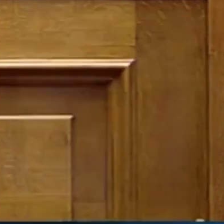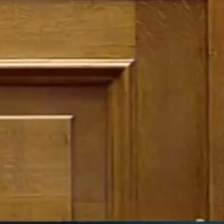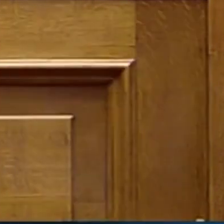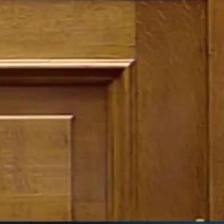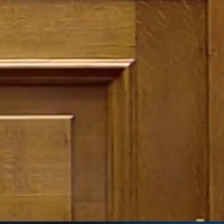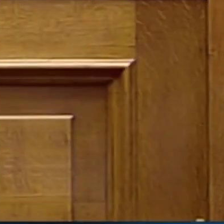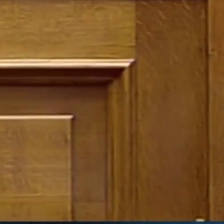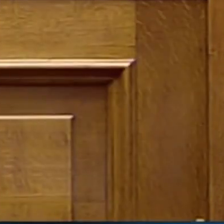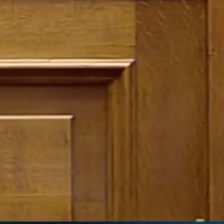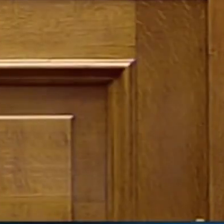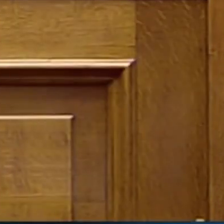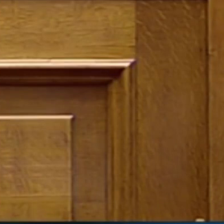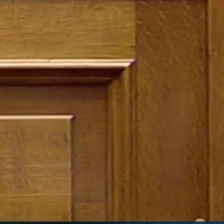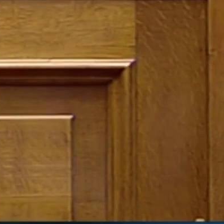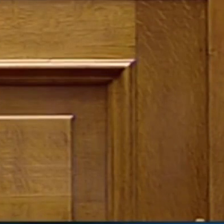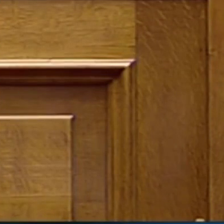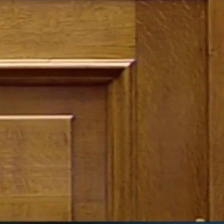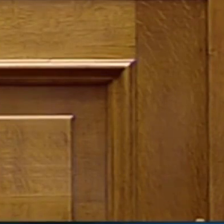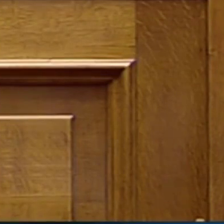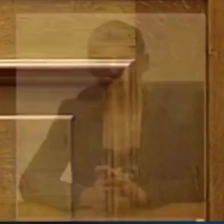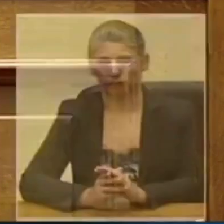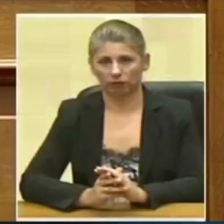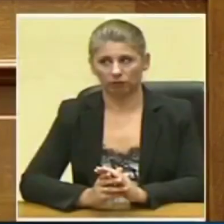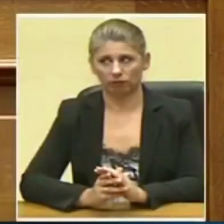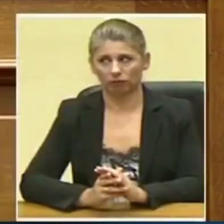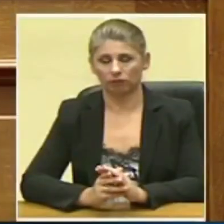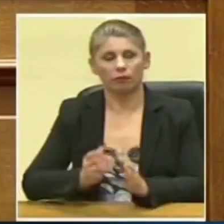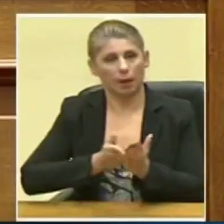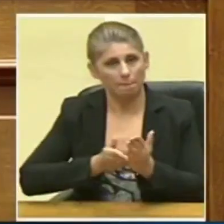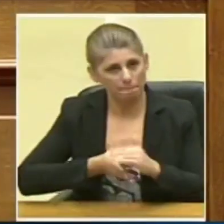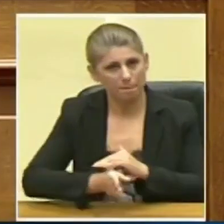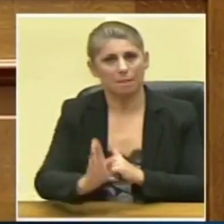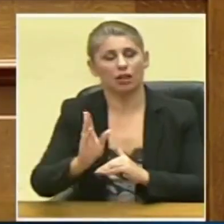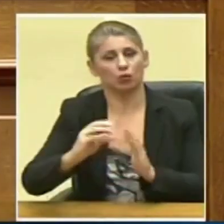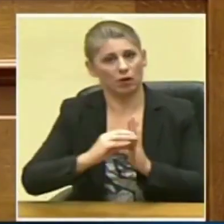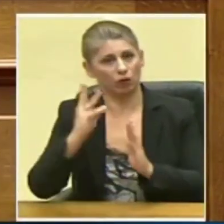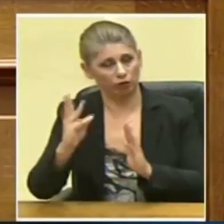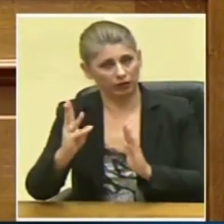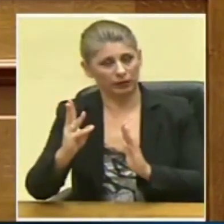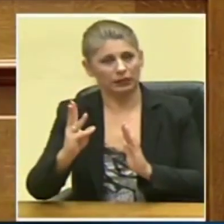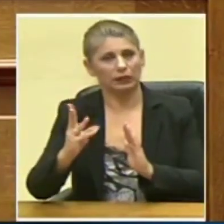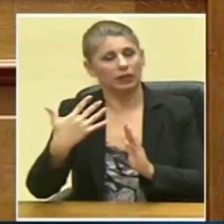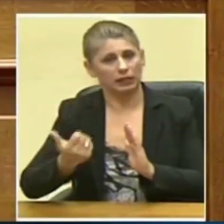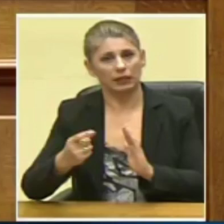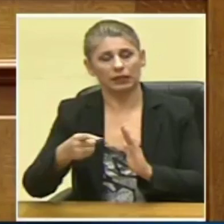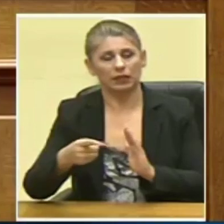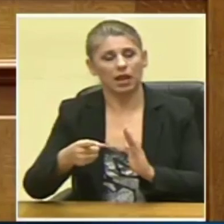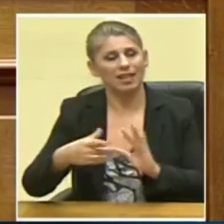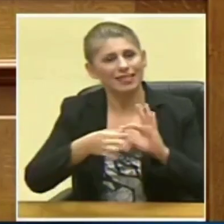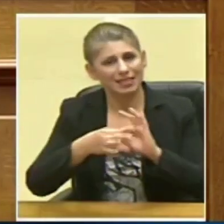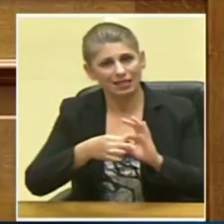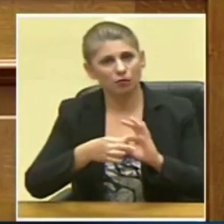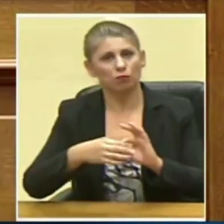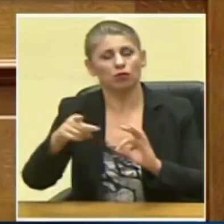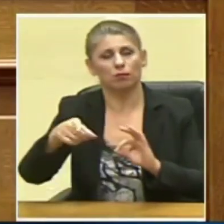Συντάγματος δημιουργείται σύνδεσμος του ελληνικού κράτου μέσω της Εκκλησίας ως δημόσιο φορέα με το φανάρι. Στο